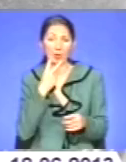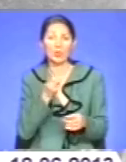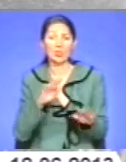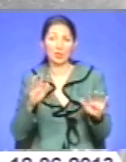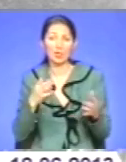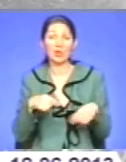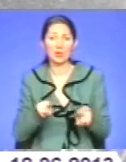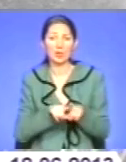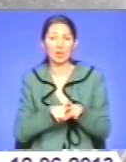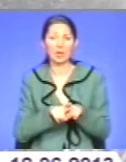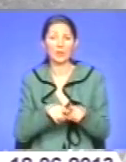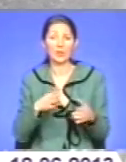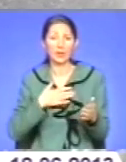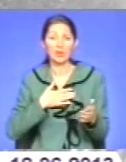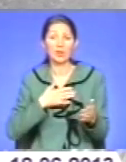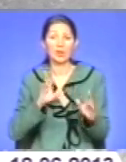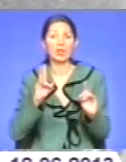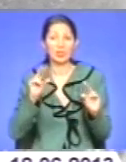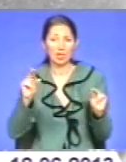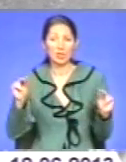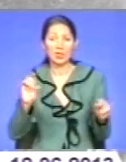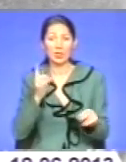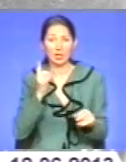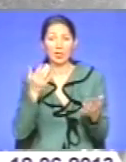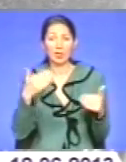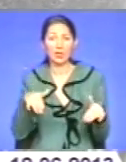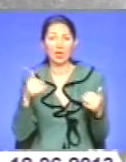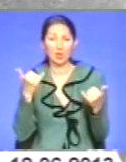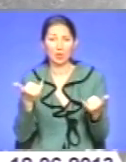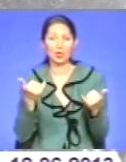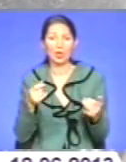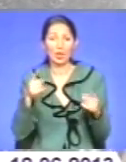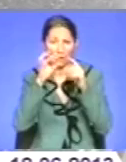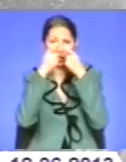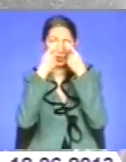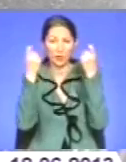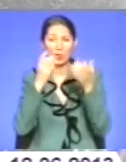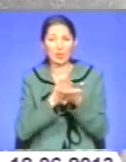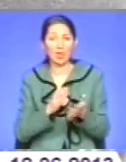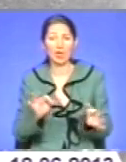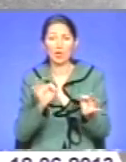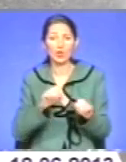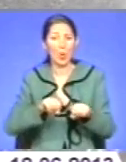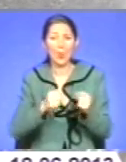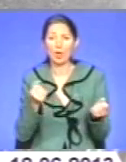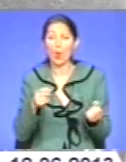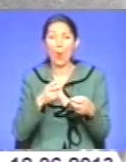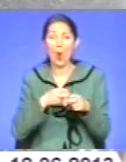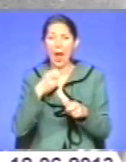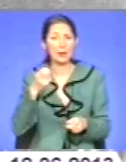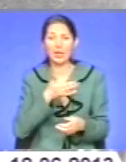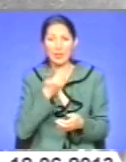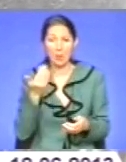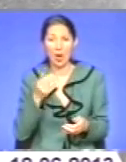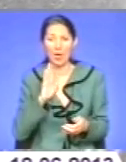Але на щастя, дитина, вже навіть сьогоднішня інформація, там немає ніякого перелому хребта, як було спочатку